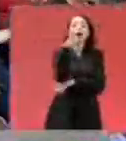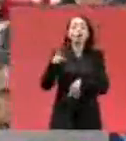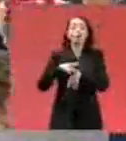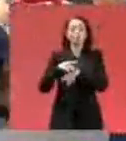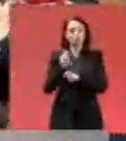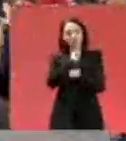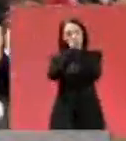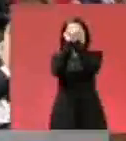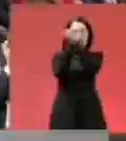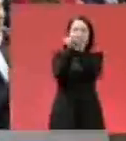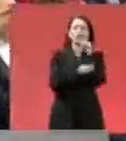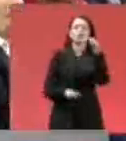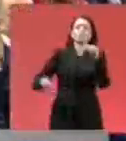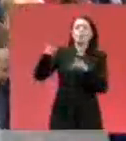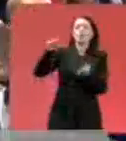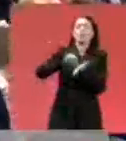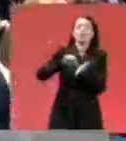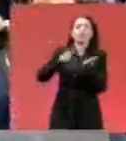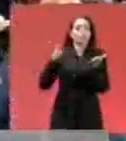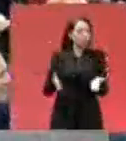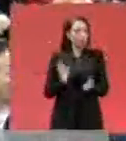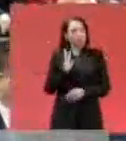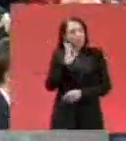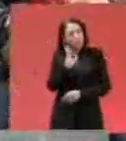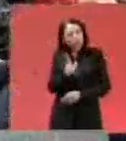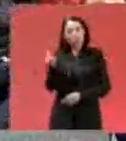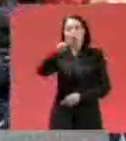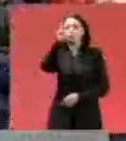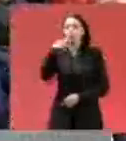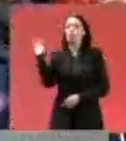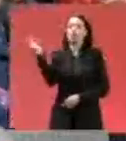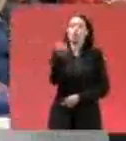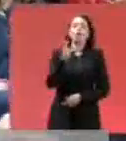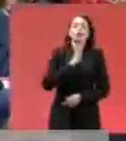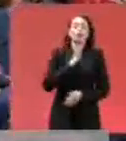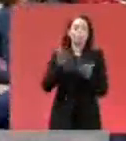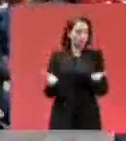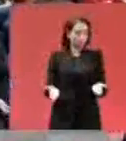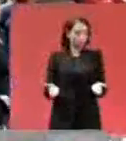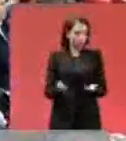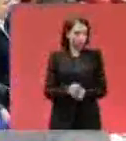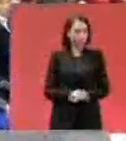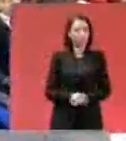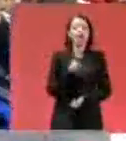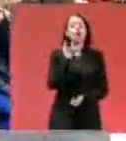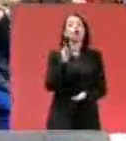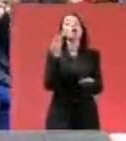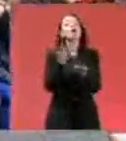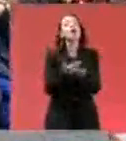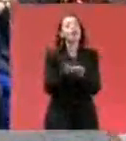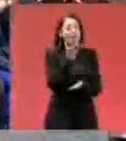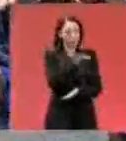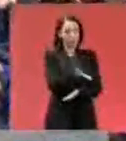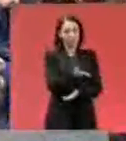αναβαθμίσει ακόμα περισσότερο τη ζωή στην πόλη και την καθημερινότητα των πολιτών. Άλλο ένα αίτημα των πολιτών που